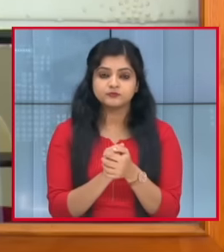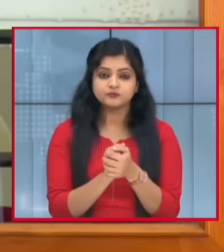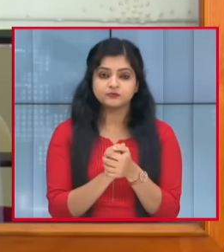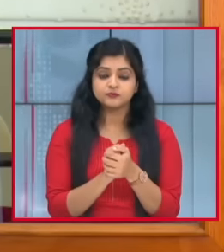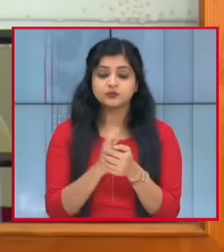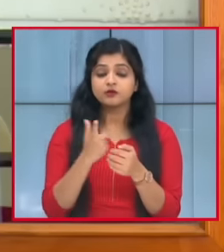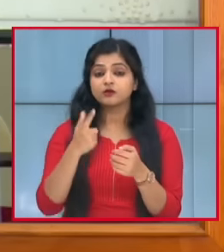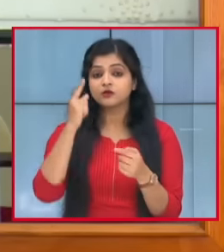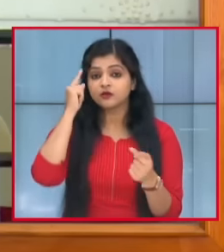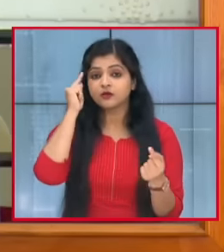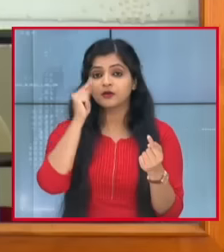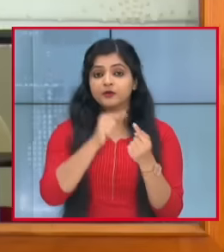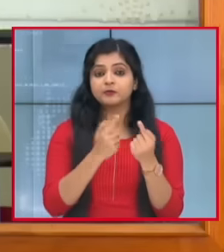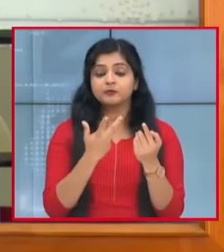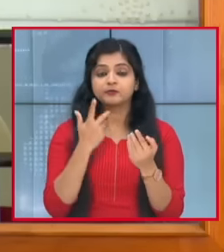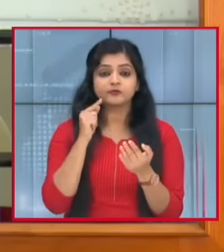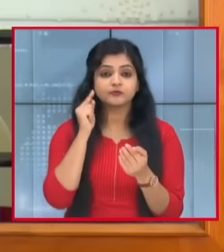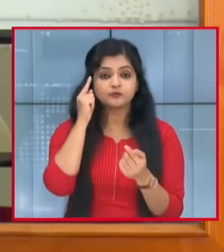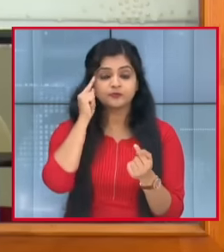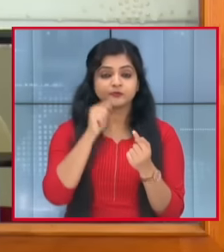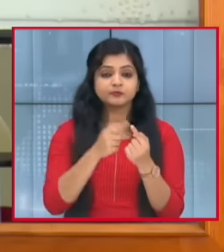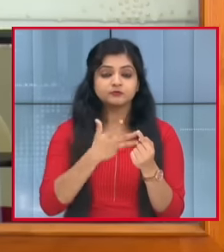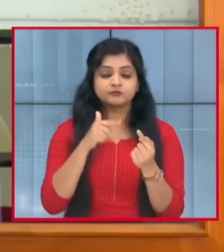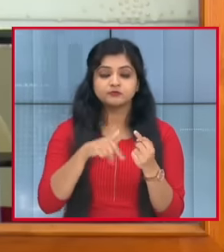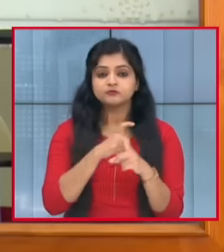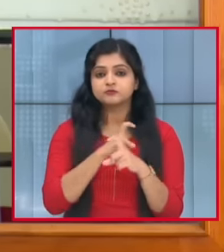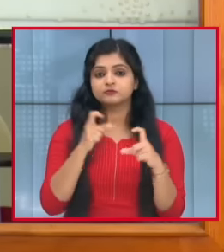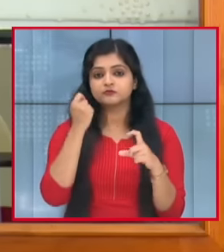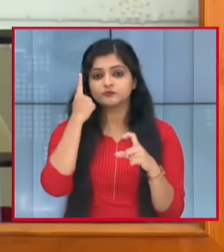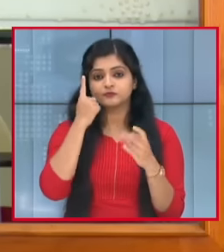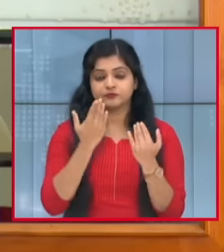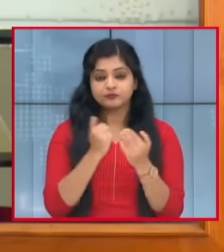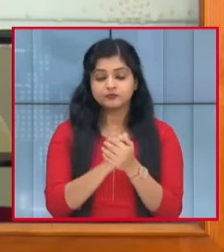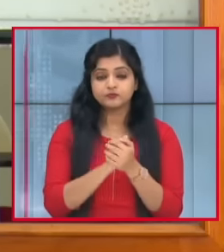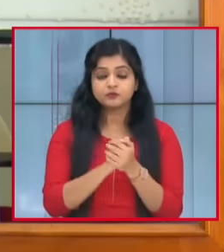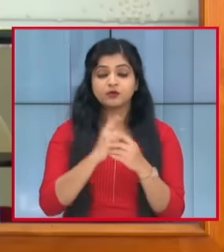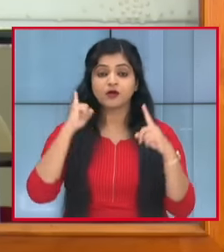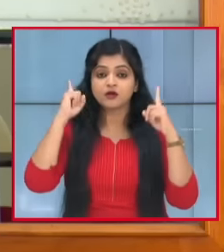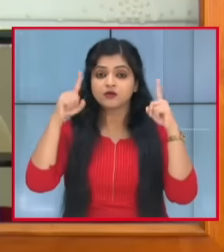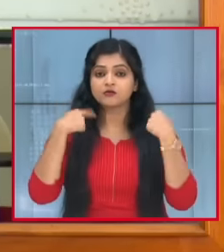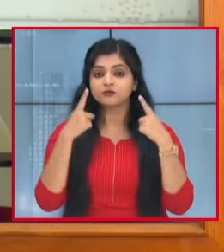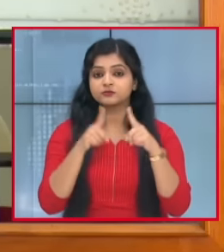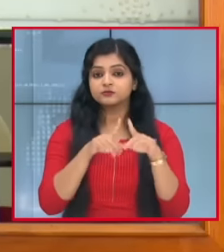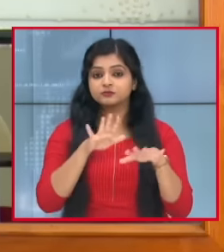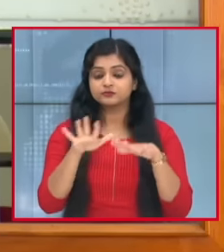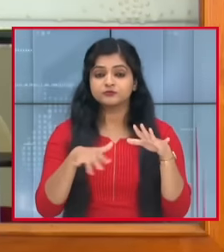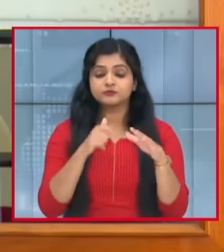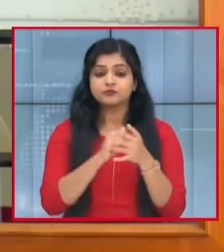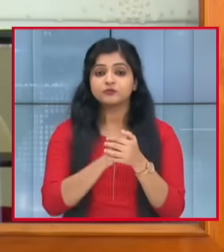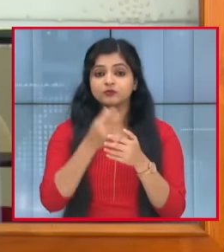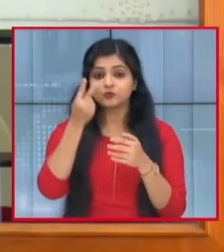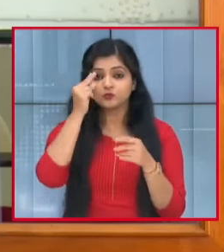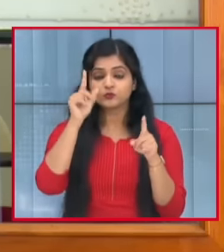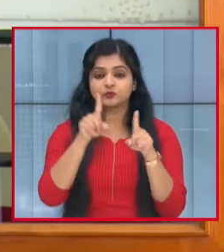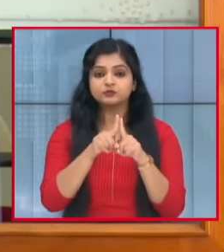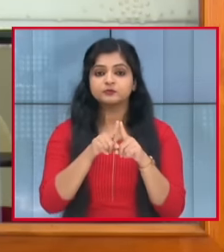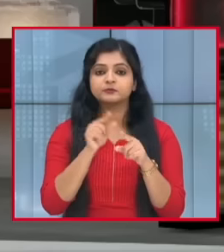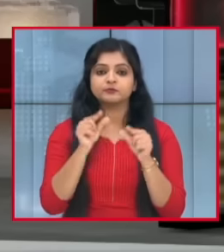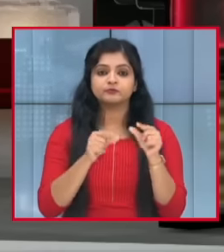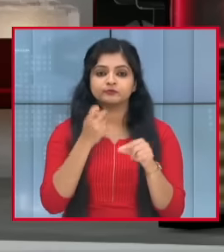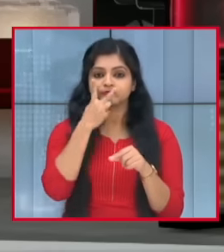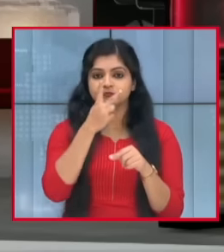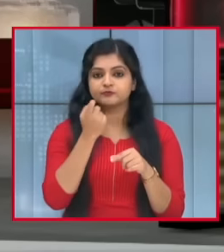എന്തിനു വേണ്ടിയാണ് എന്നുള്ളത്. ഈ ആട്ടിൻ്റെ തോലണിഞ്ഞ ചെന്നായകളെ തിരിച്ചറിയാൻ വലിയ പ്രയാസമൊന്നുമില്ല.